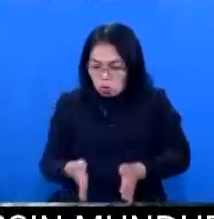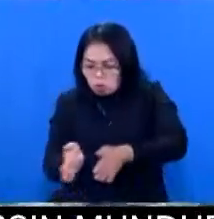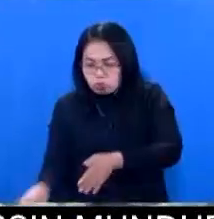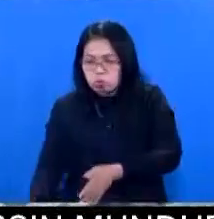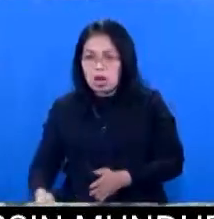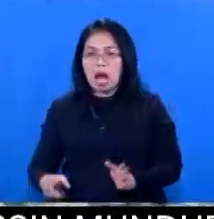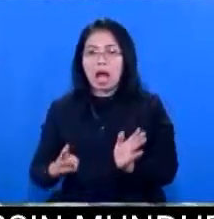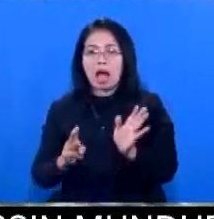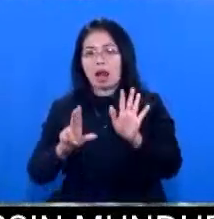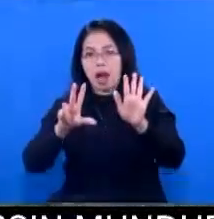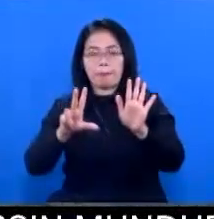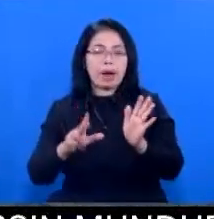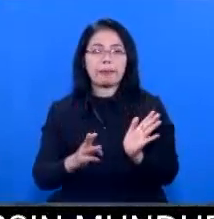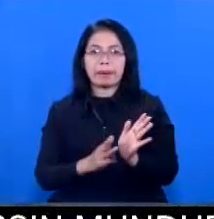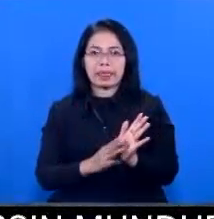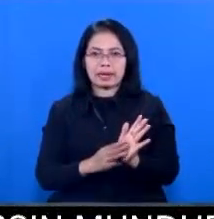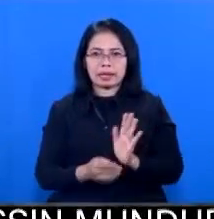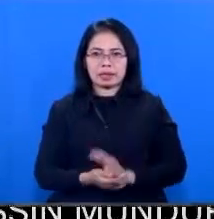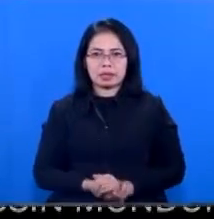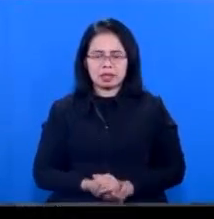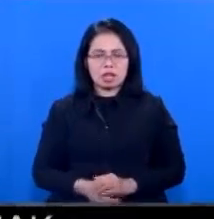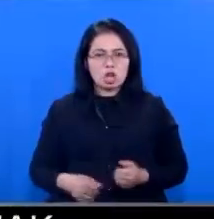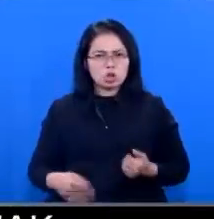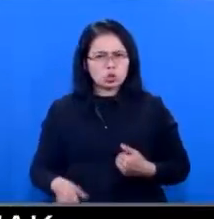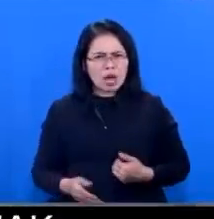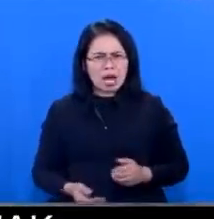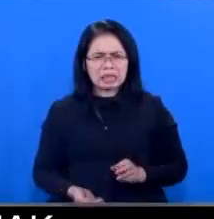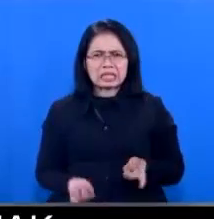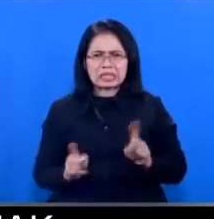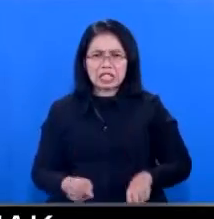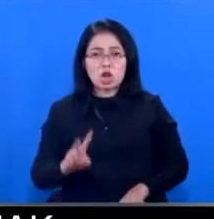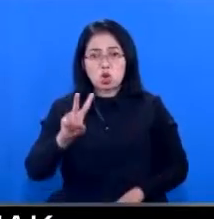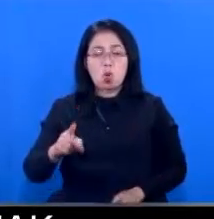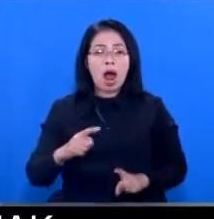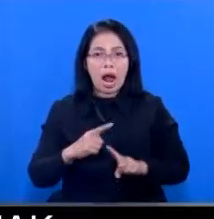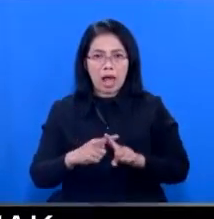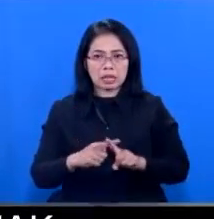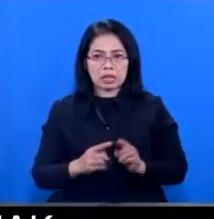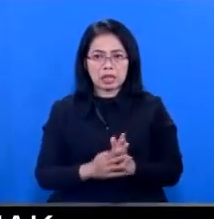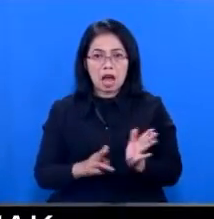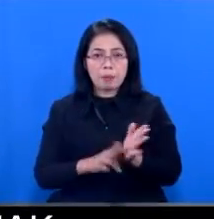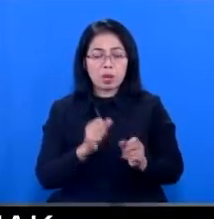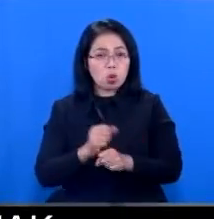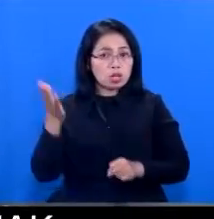meter. Kejadian yang sama di lokasi ini sudah terjadi dua kali. Beberapa pekan lalu, sebuah sedan yang